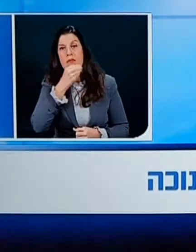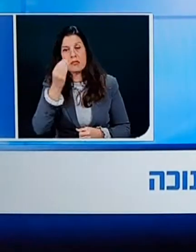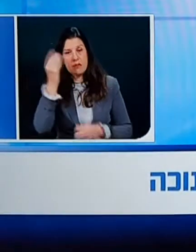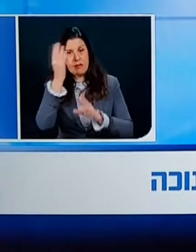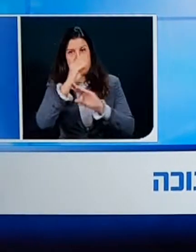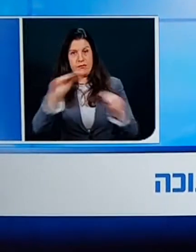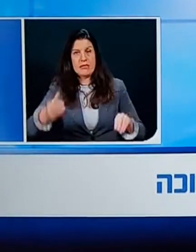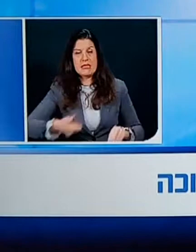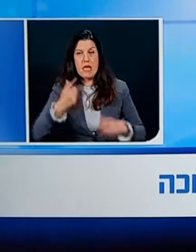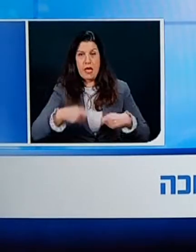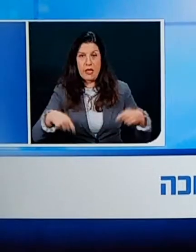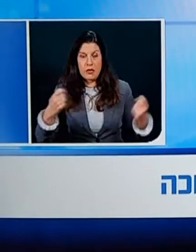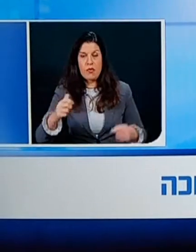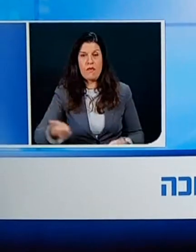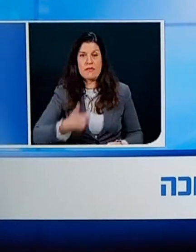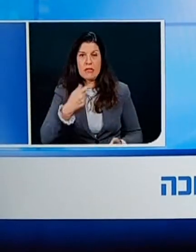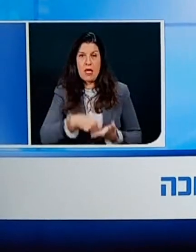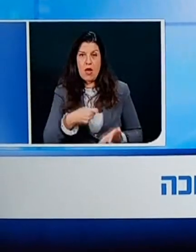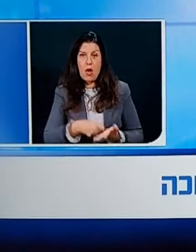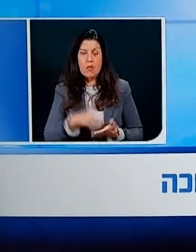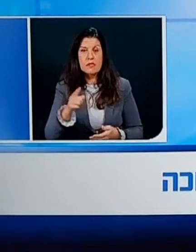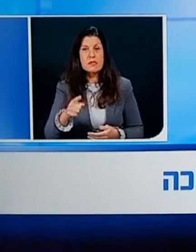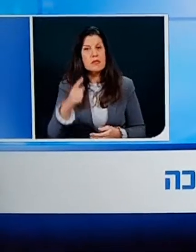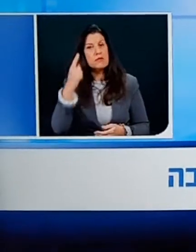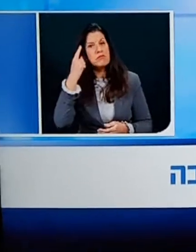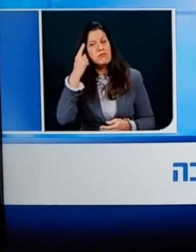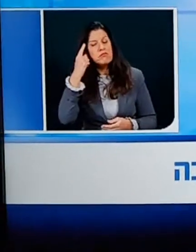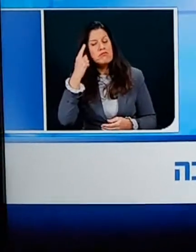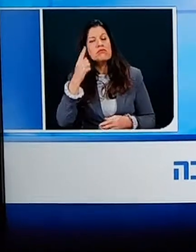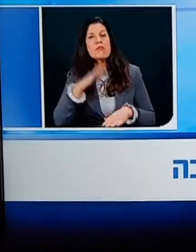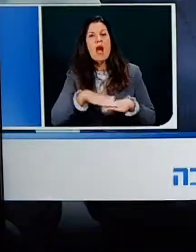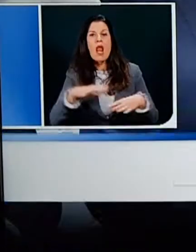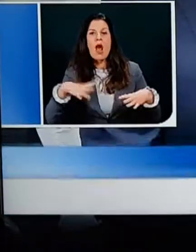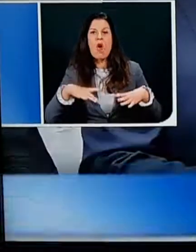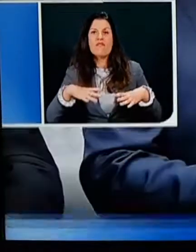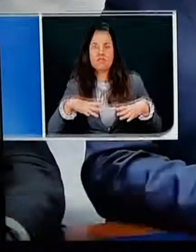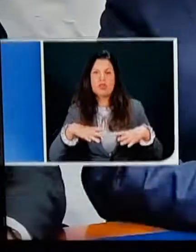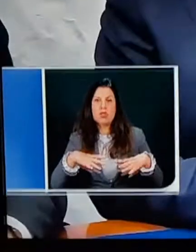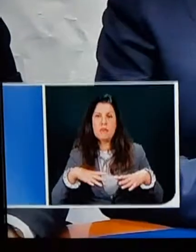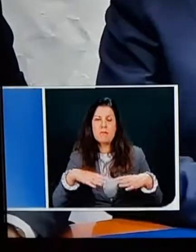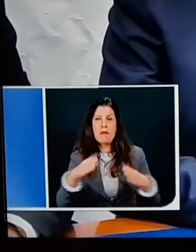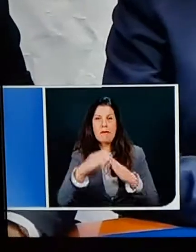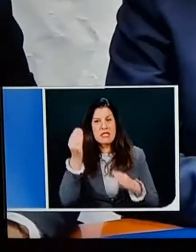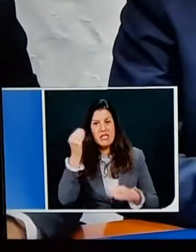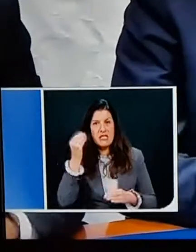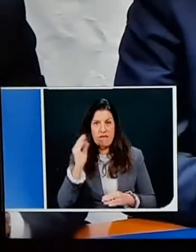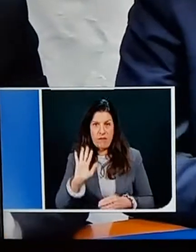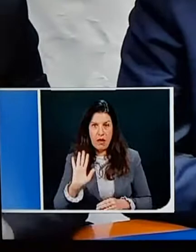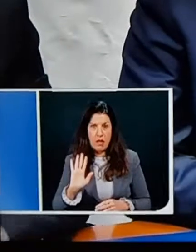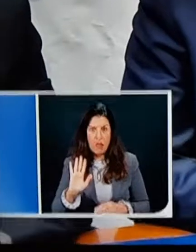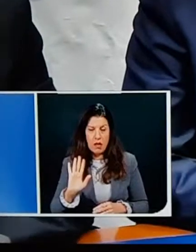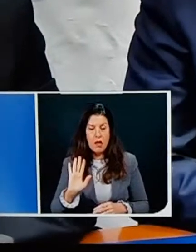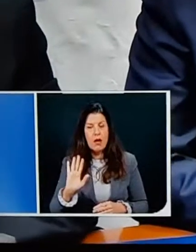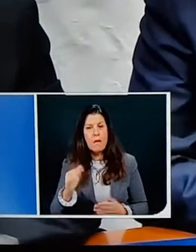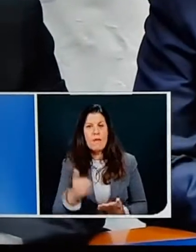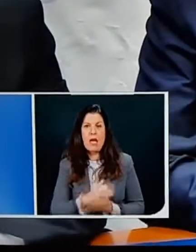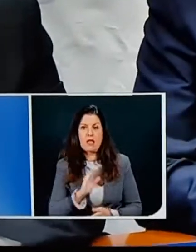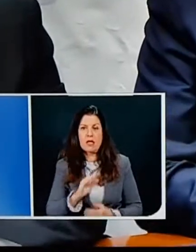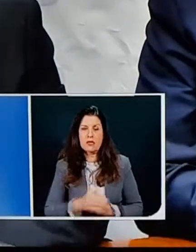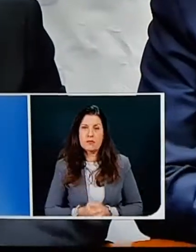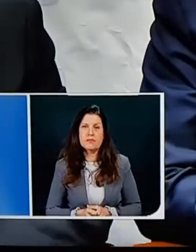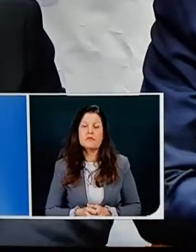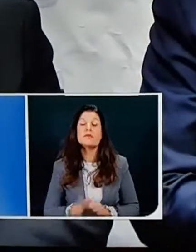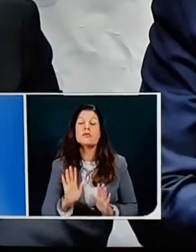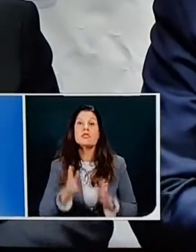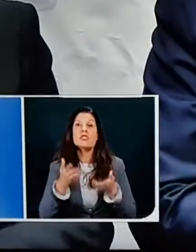שר החינוך ושר האוצר על מתווה החופשים מחדש, כך זה נראה. הורים יקרים, בשעה טובה